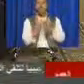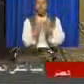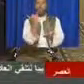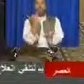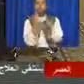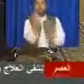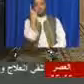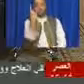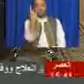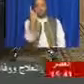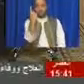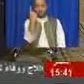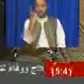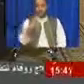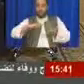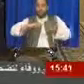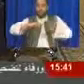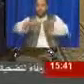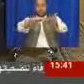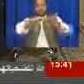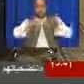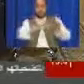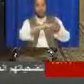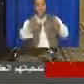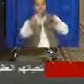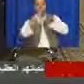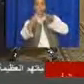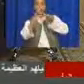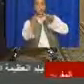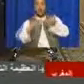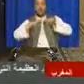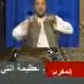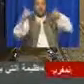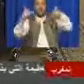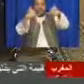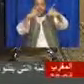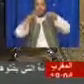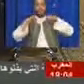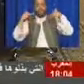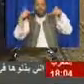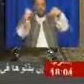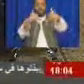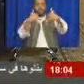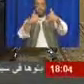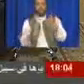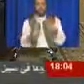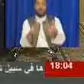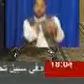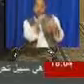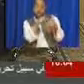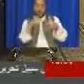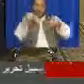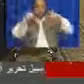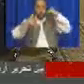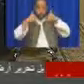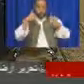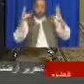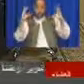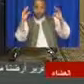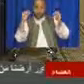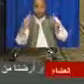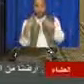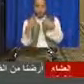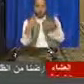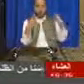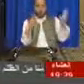تحت يعني جسم واحد وتتعاون حتى فروع متعدده او لجان متعدده لكن لابد ان يكون بينها اتصال